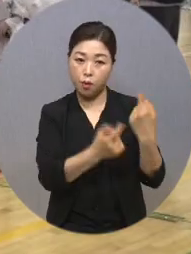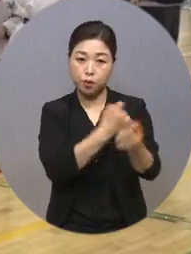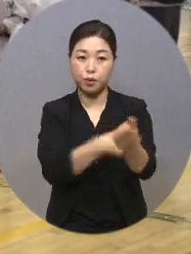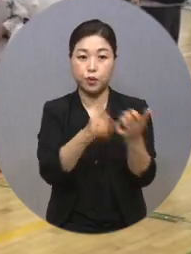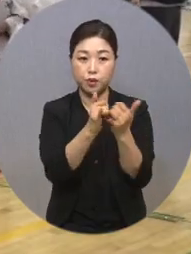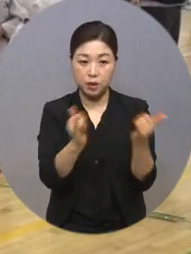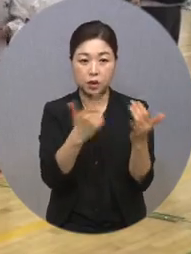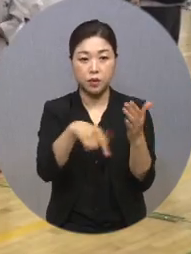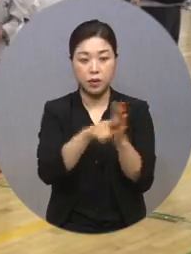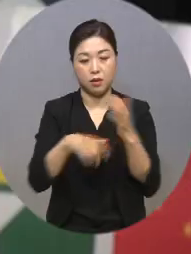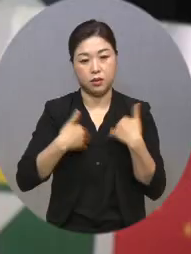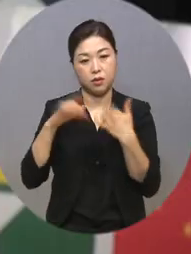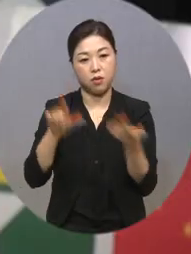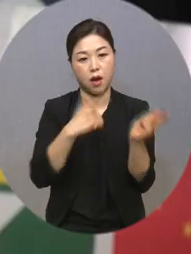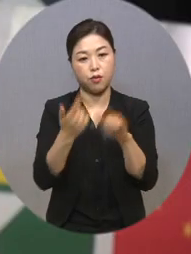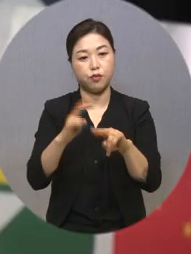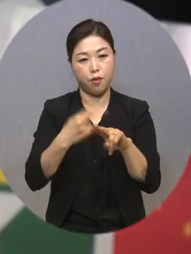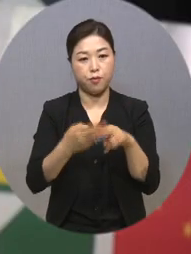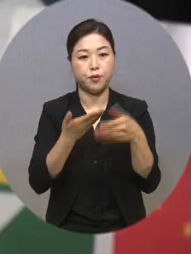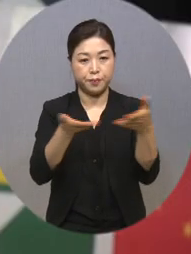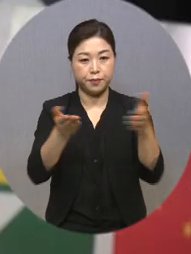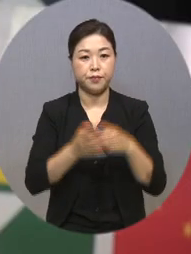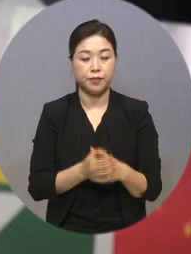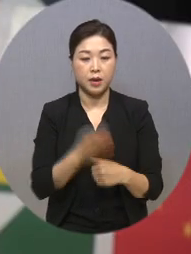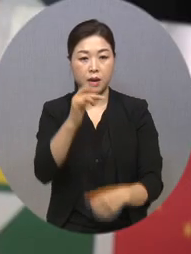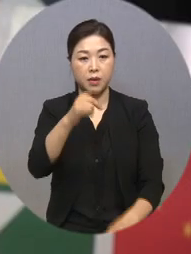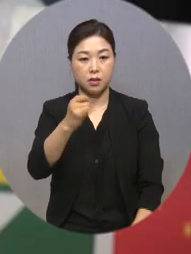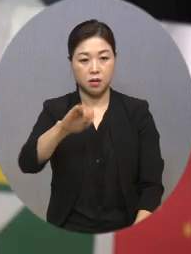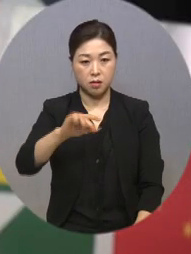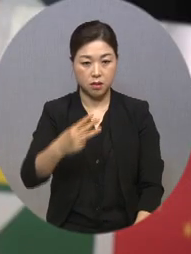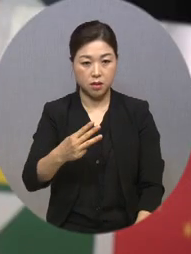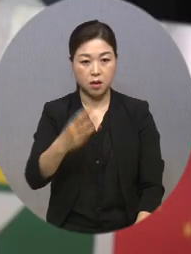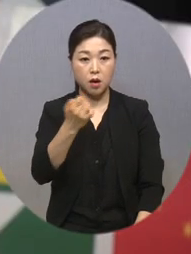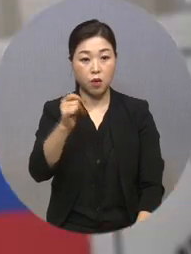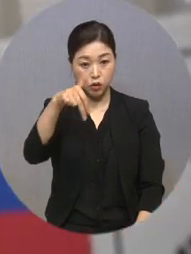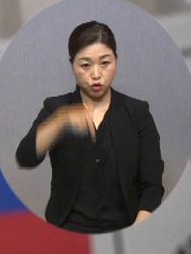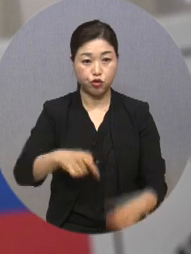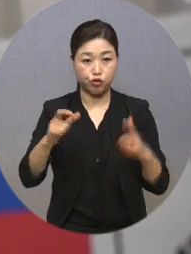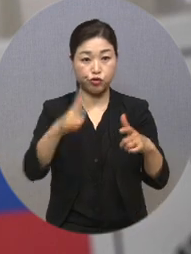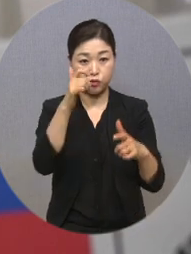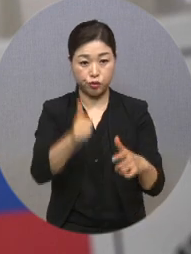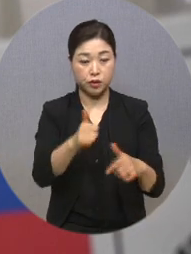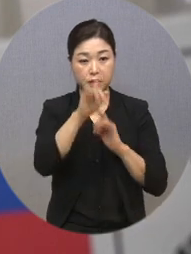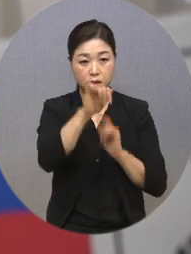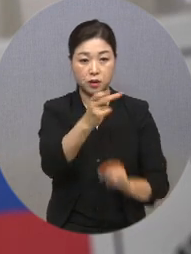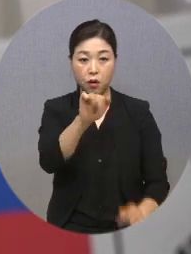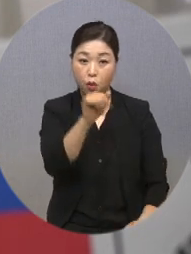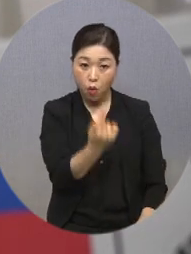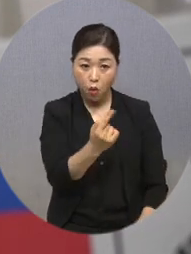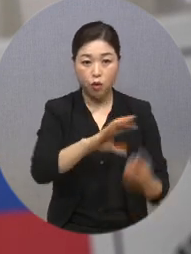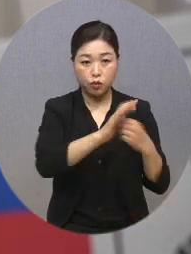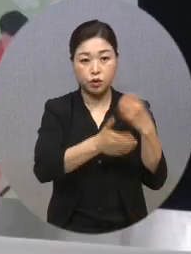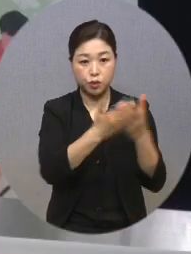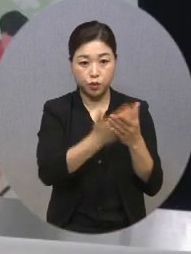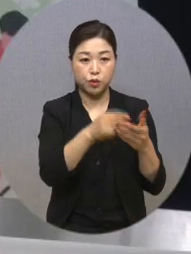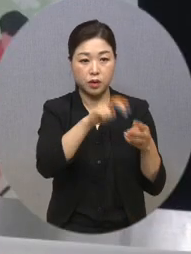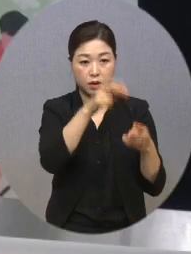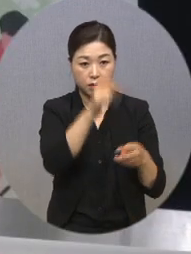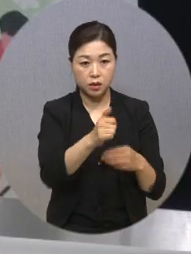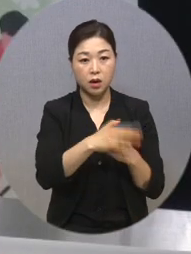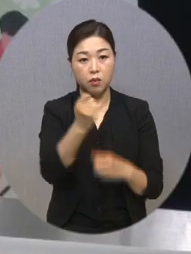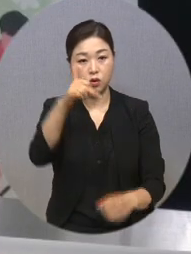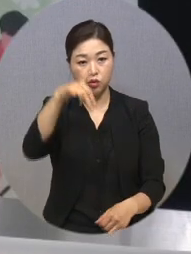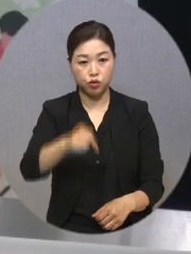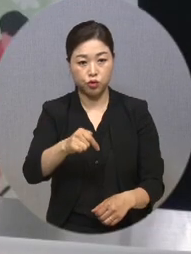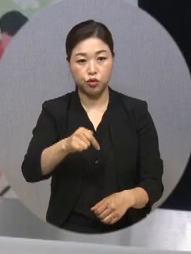선물했습니다 본 행사는 박성일 완주 군수를 비롯해 이 용어 전부 국제교류 센터장 완주군